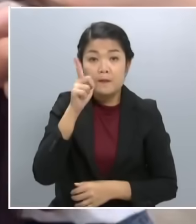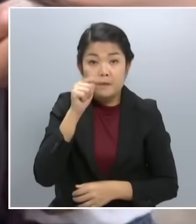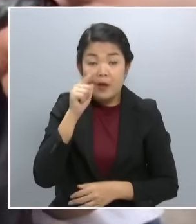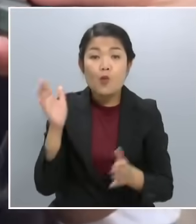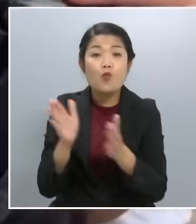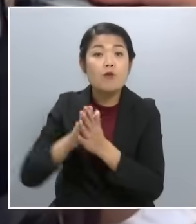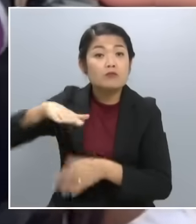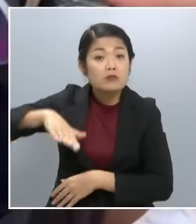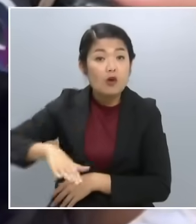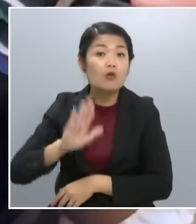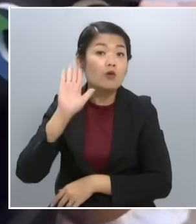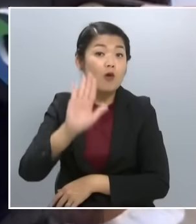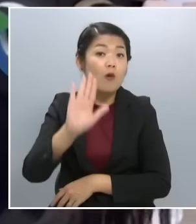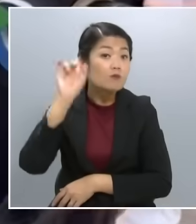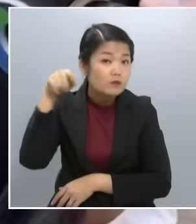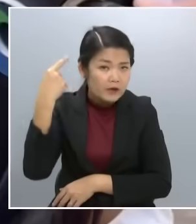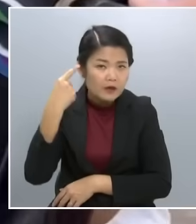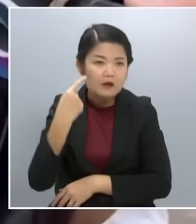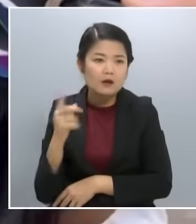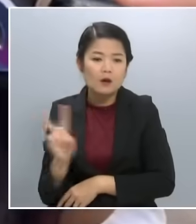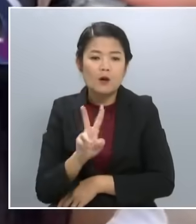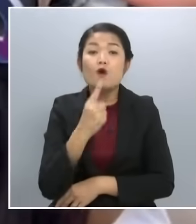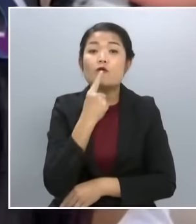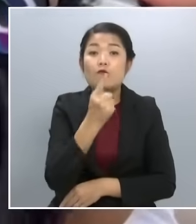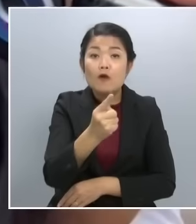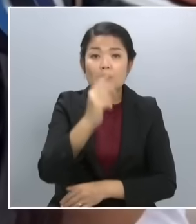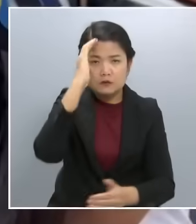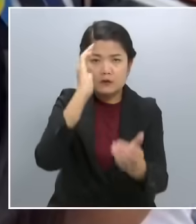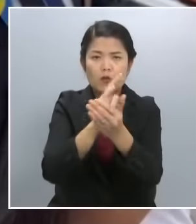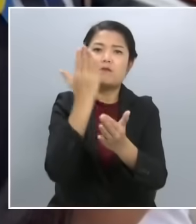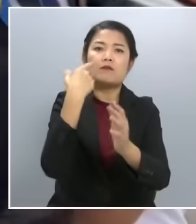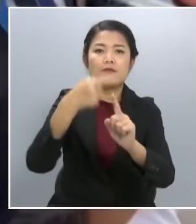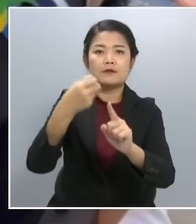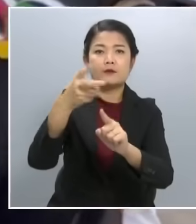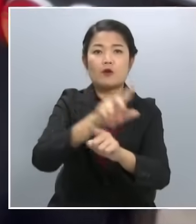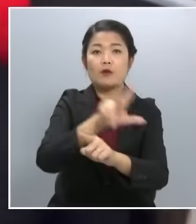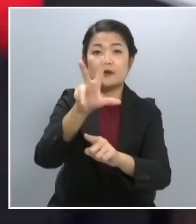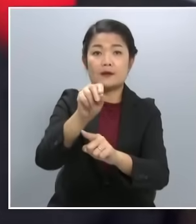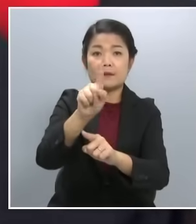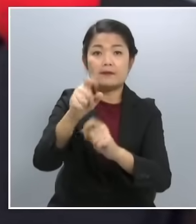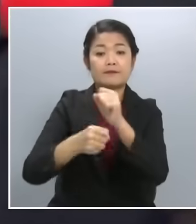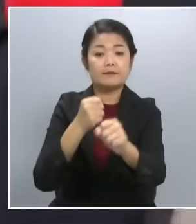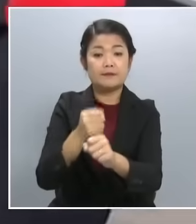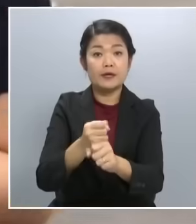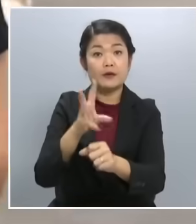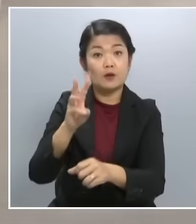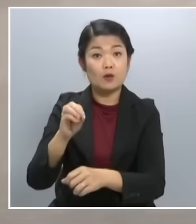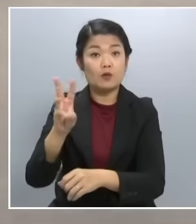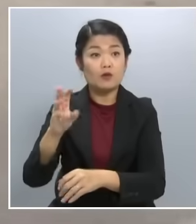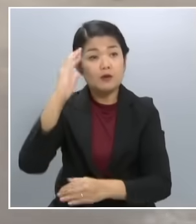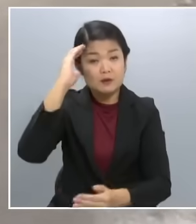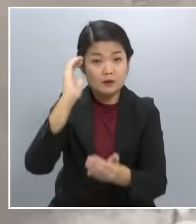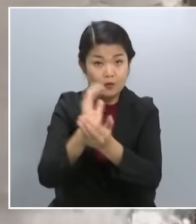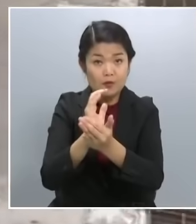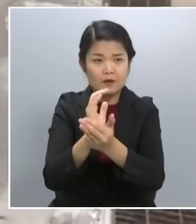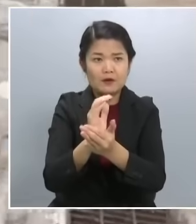ของผู้ตายเนี่ยเดินทางมาแจ้งความครับเมื่อวันที่ 31ธันวาคมปี 66ที่ผ่านมาหลังจากที่เจ้าหน้าที่ตำรวจเองได้รับแจ้งความครับก็รีบส่ง